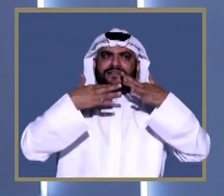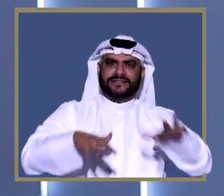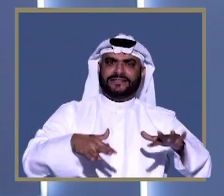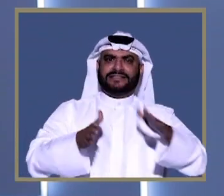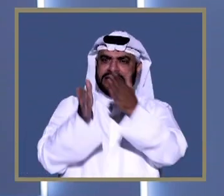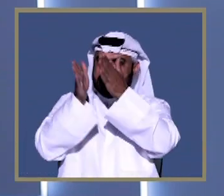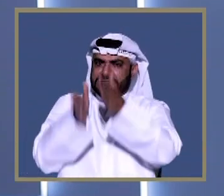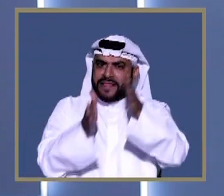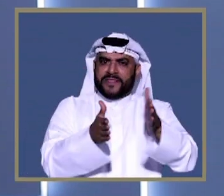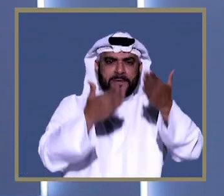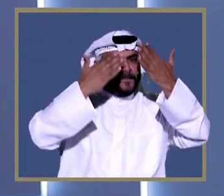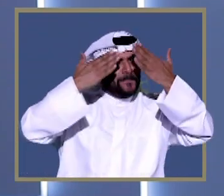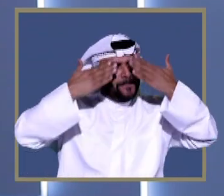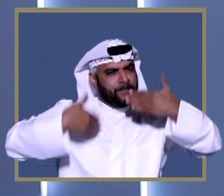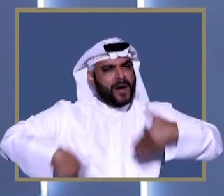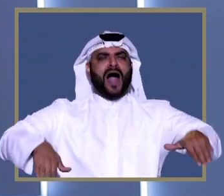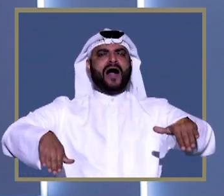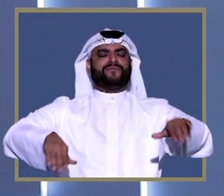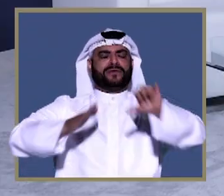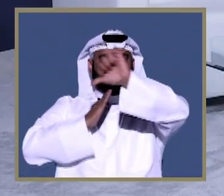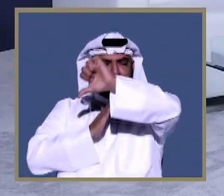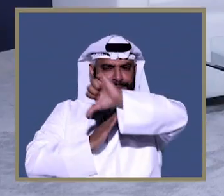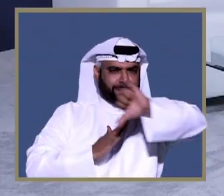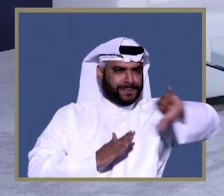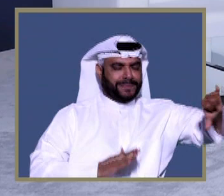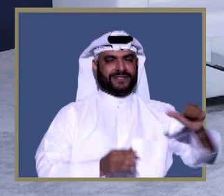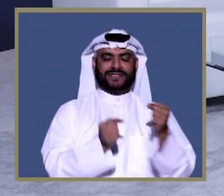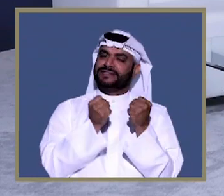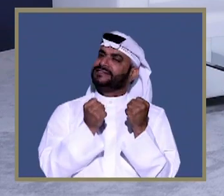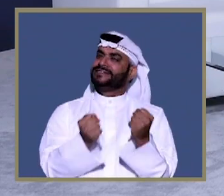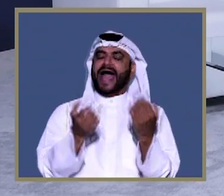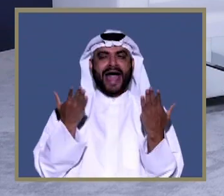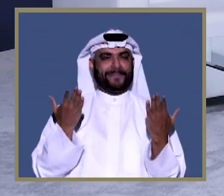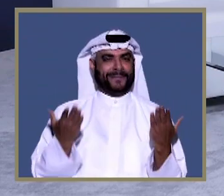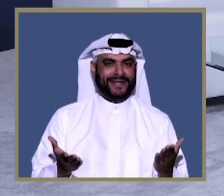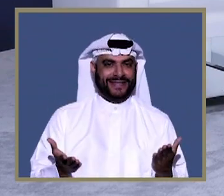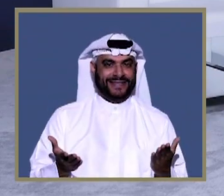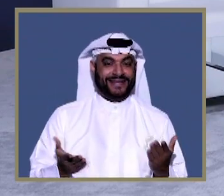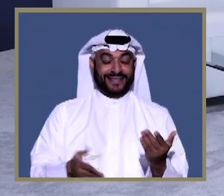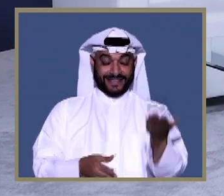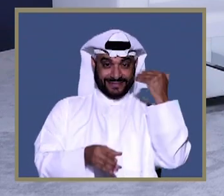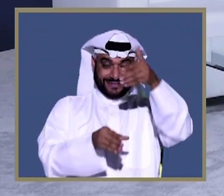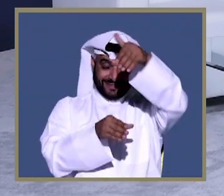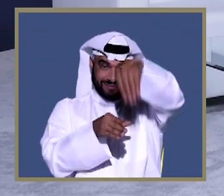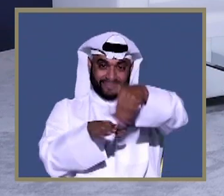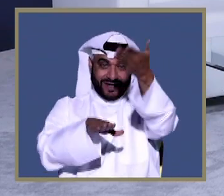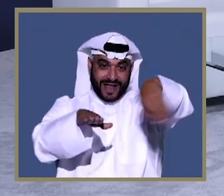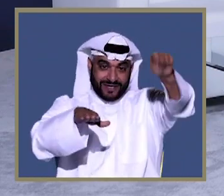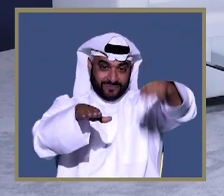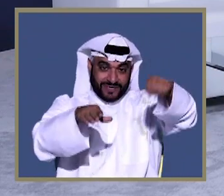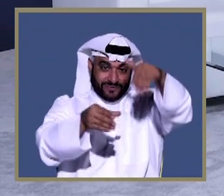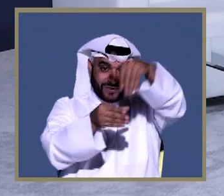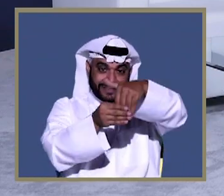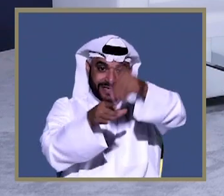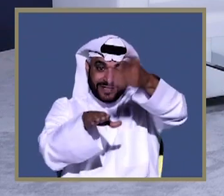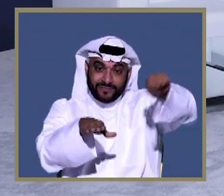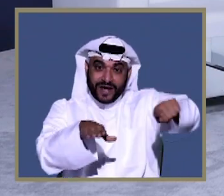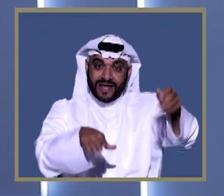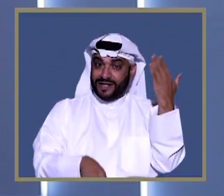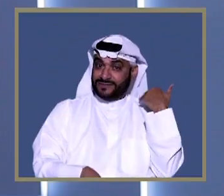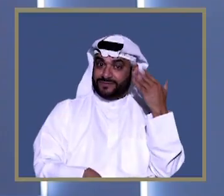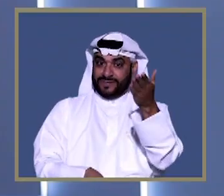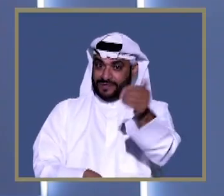سوء إدارة وسوء تنظيم. لا شك أن الهيئة ولا شك أن السلطة